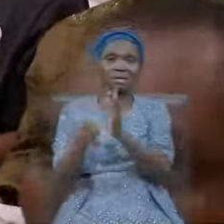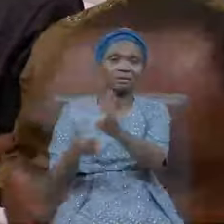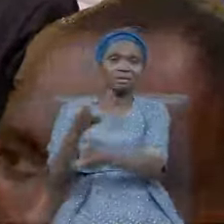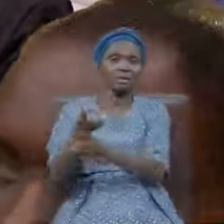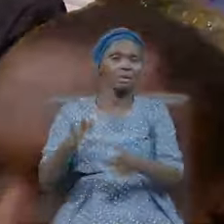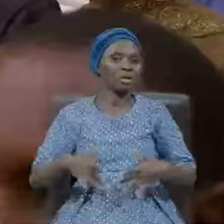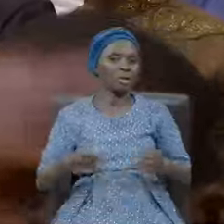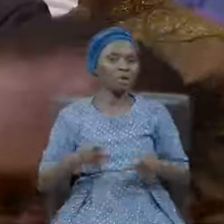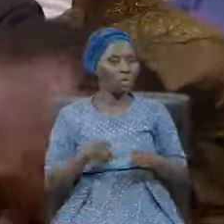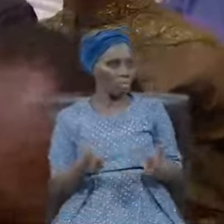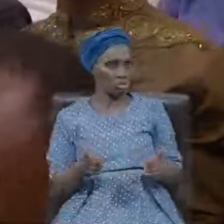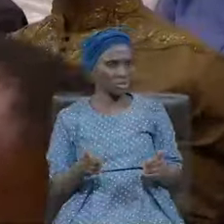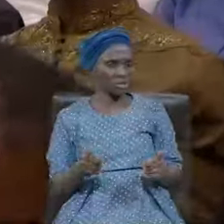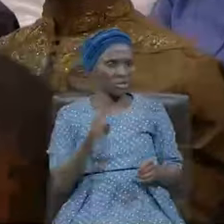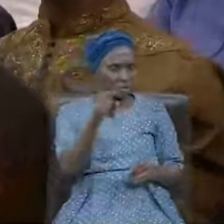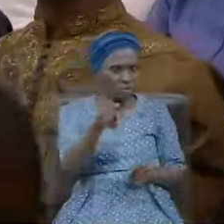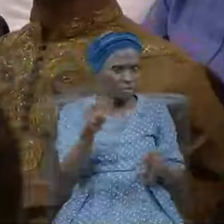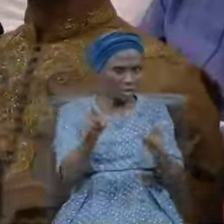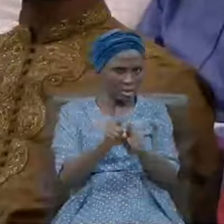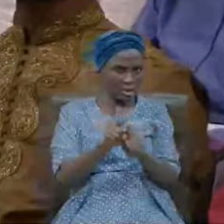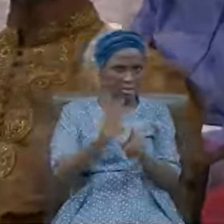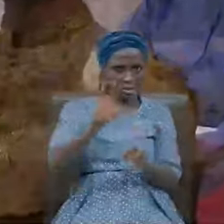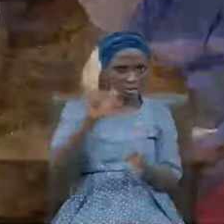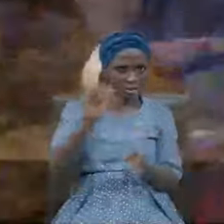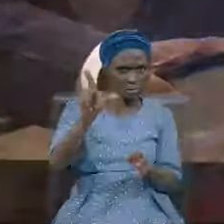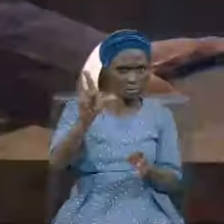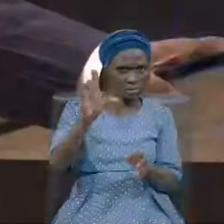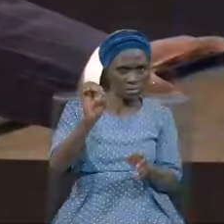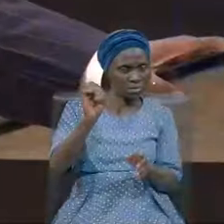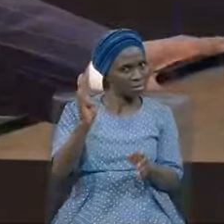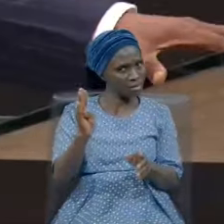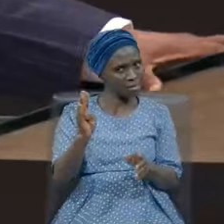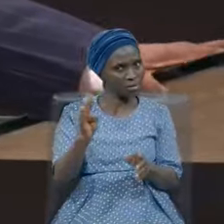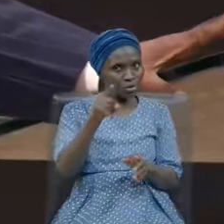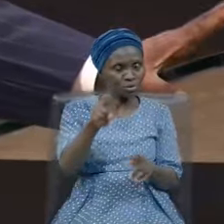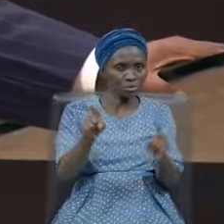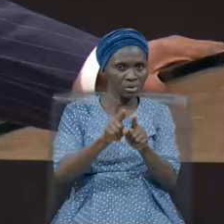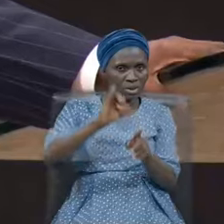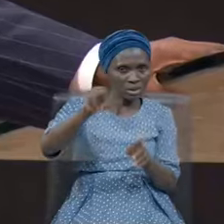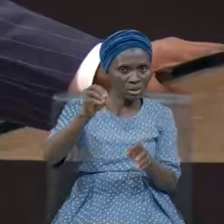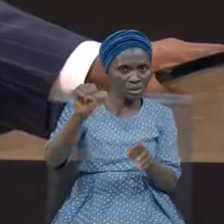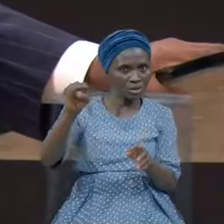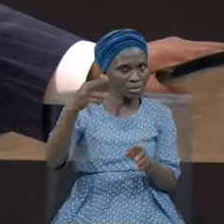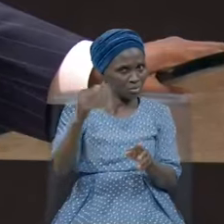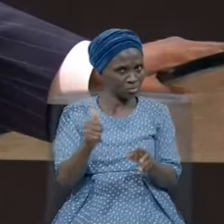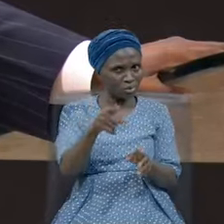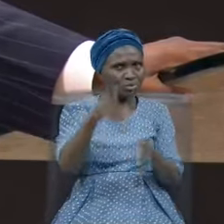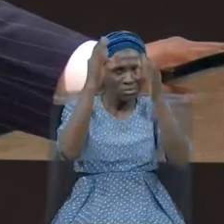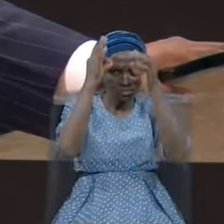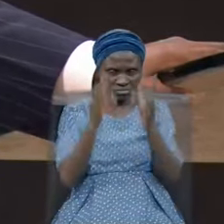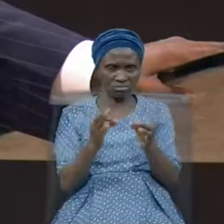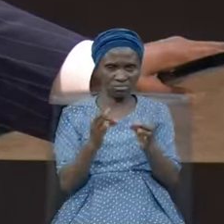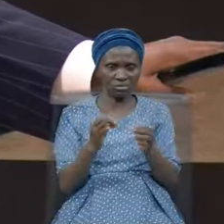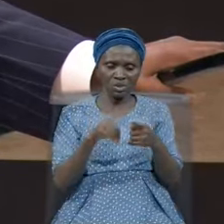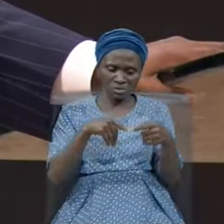et Josué, tu décides. Tu connais le Seigneur. Tu le suis. Tu es venu